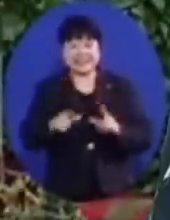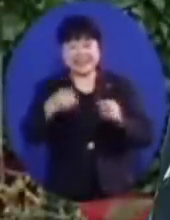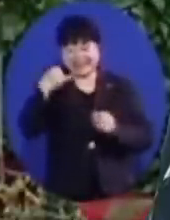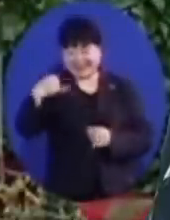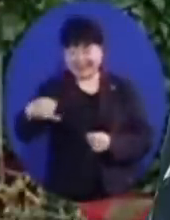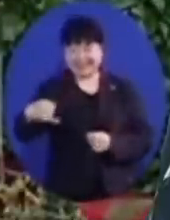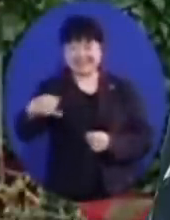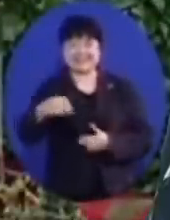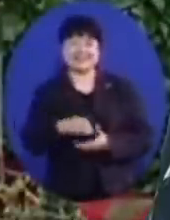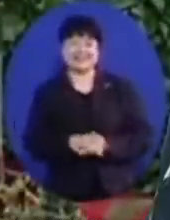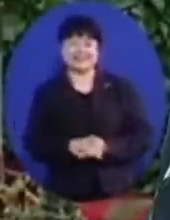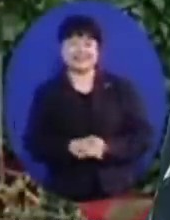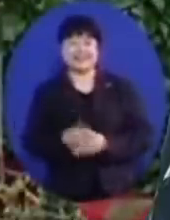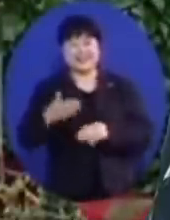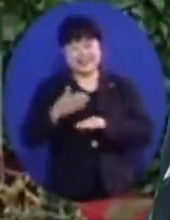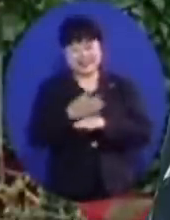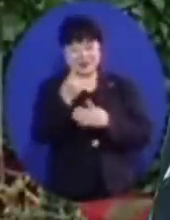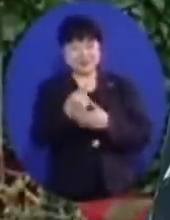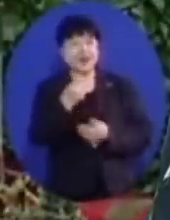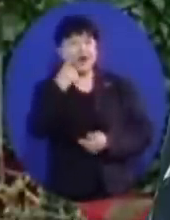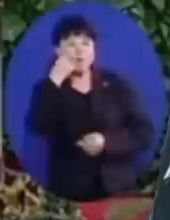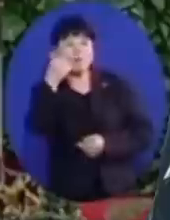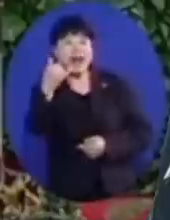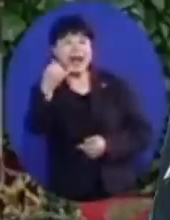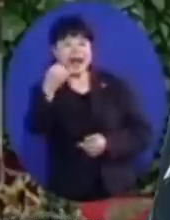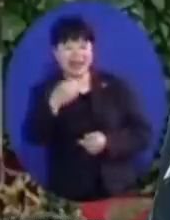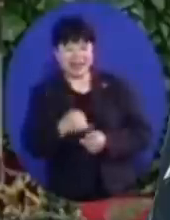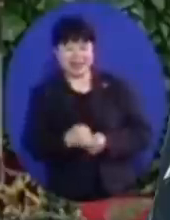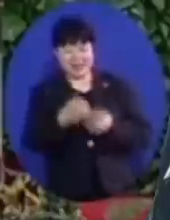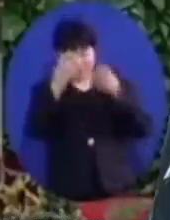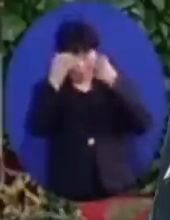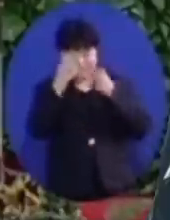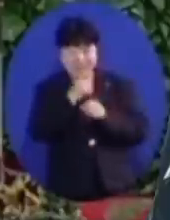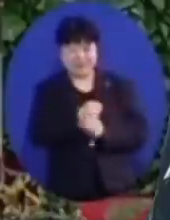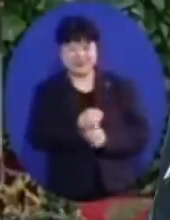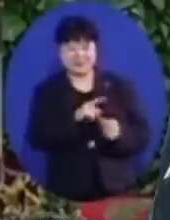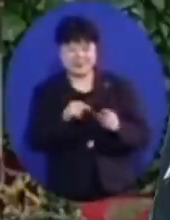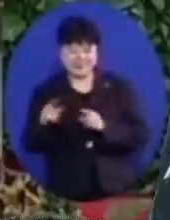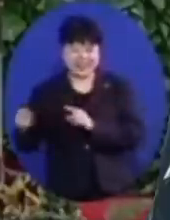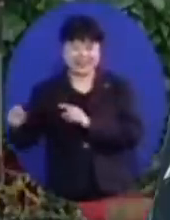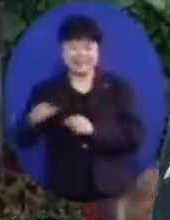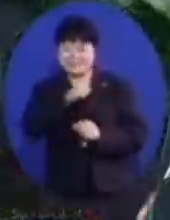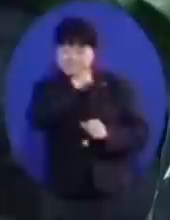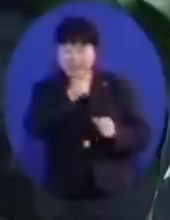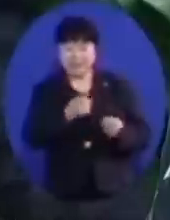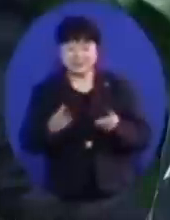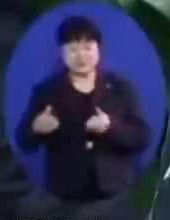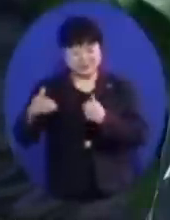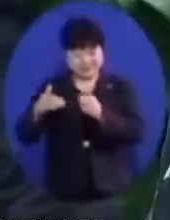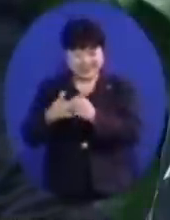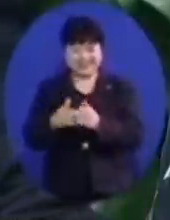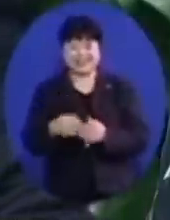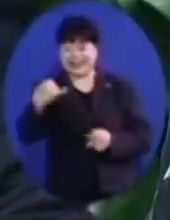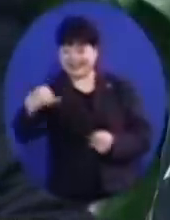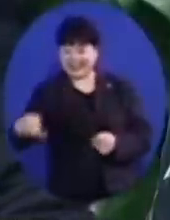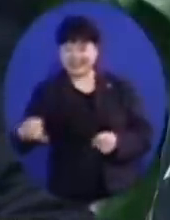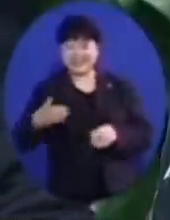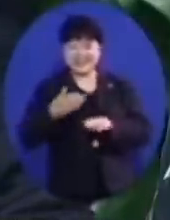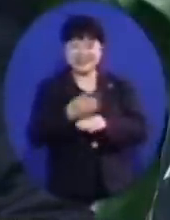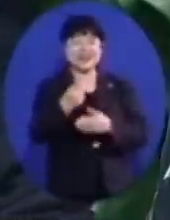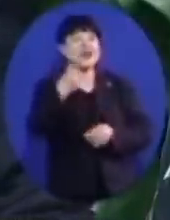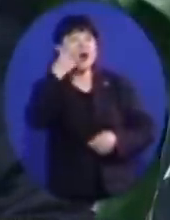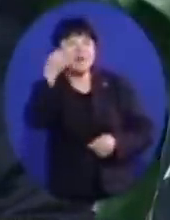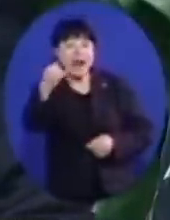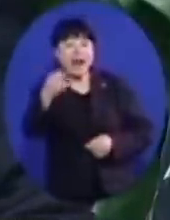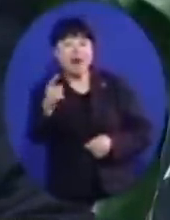딸내미가 늦게 와서 어머니가 고생하면서 음식 다 만들어 놨는데 엄마